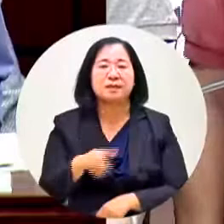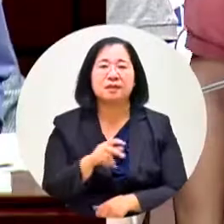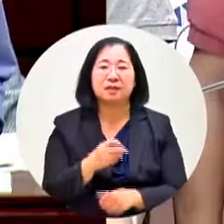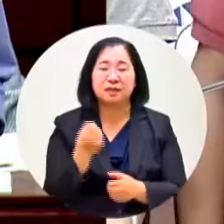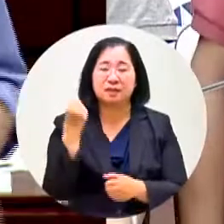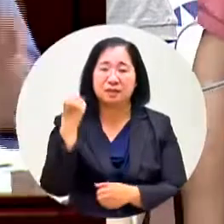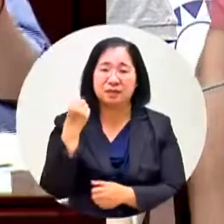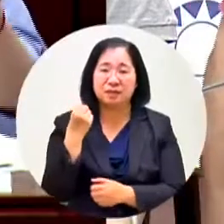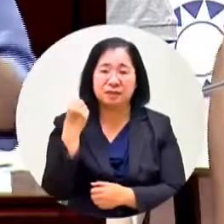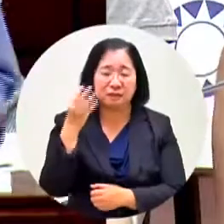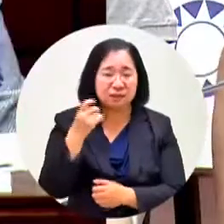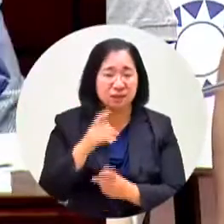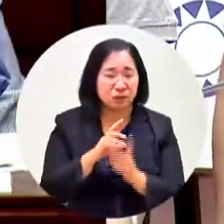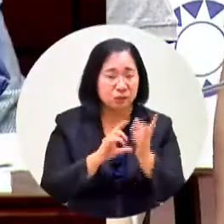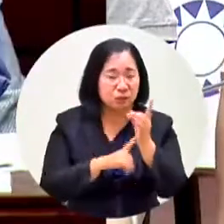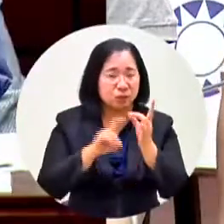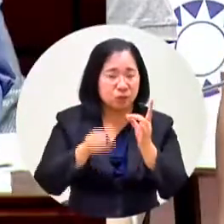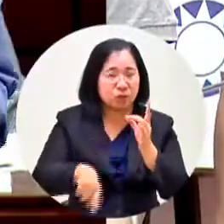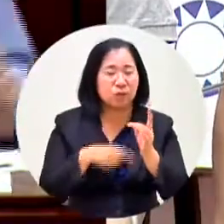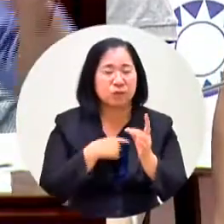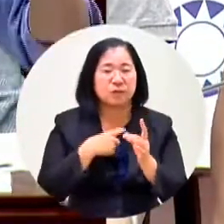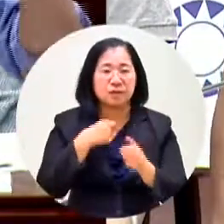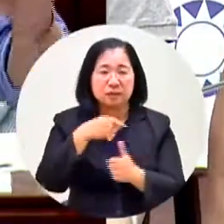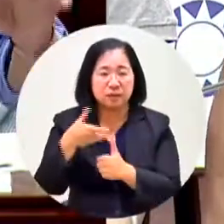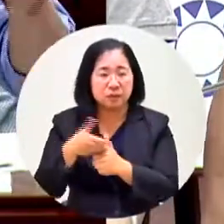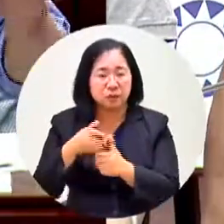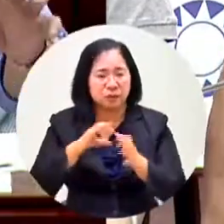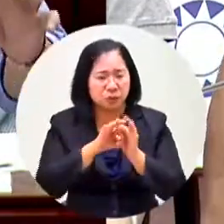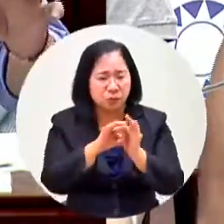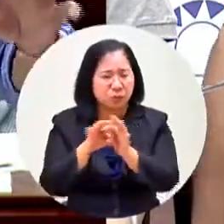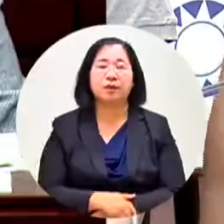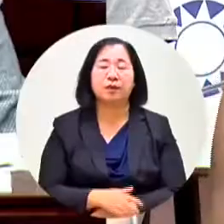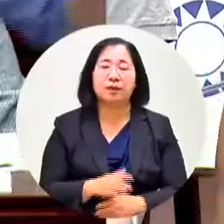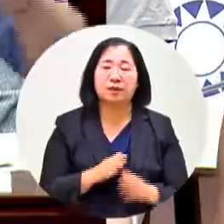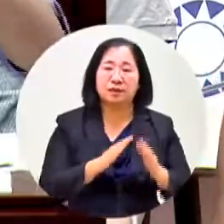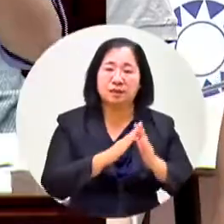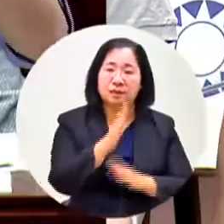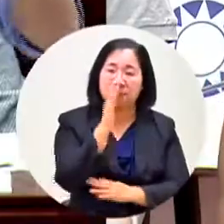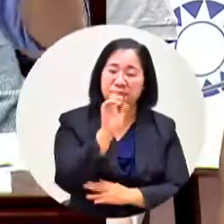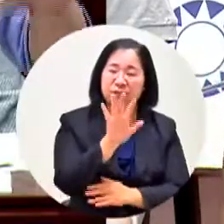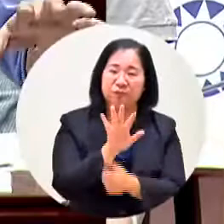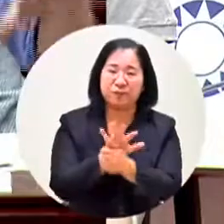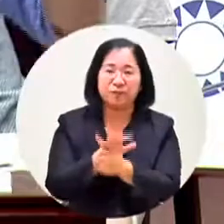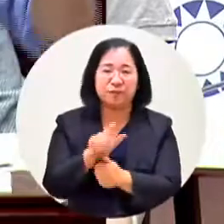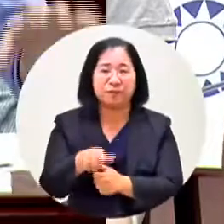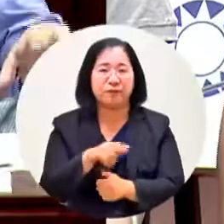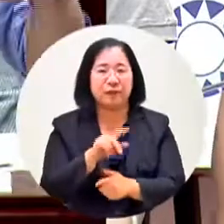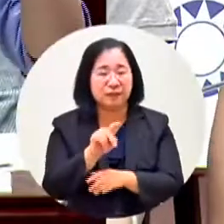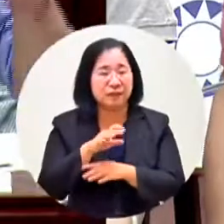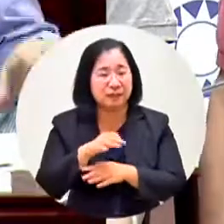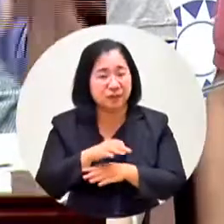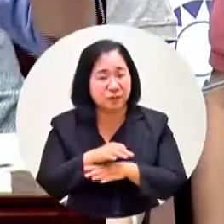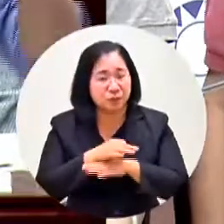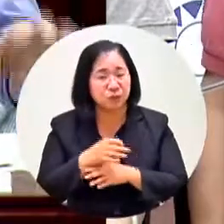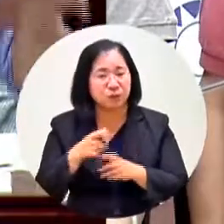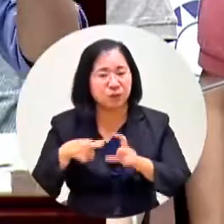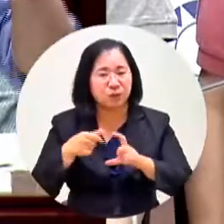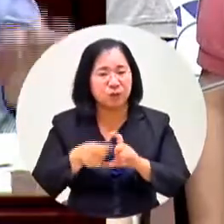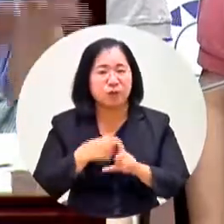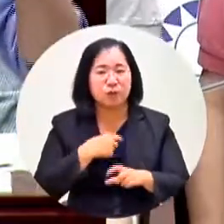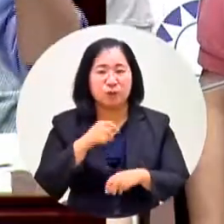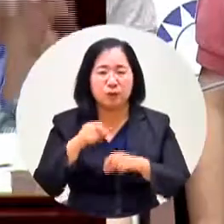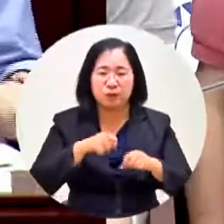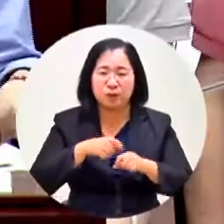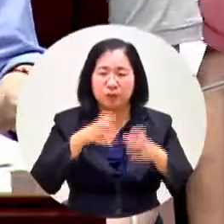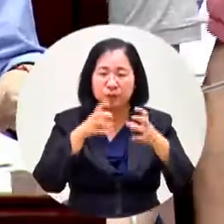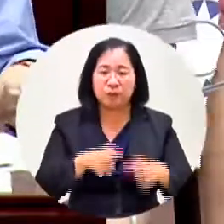交通整体。另外一点，我感觉到新竹科学园区的成功跟教育有很大关系，